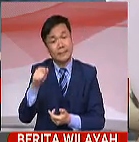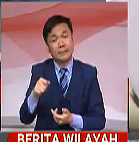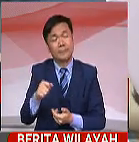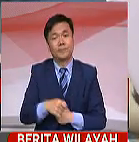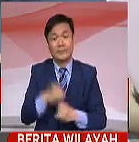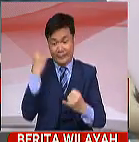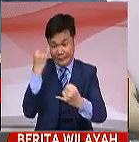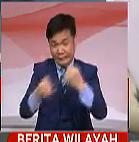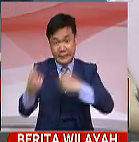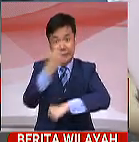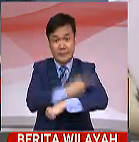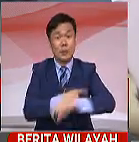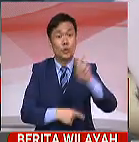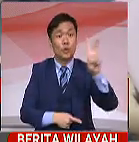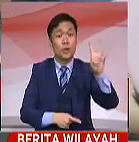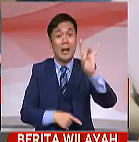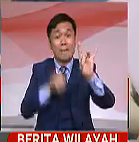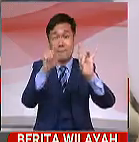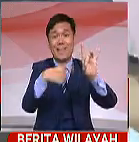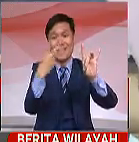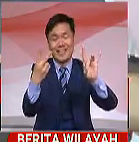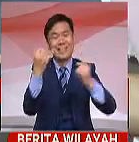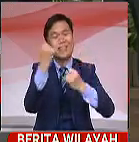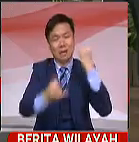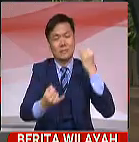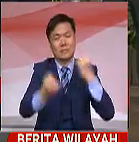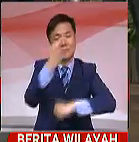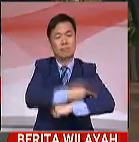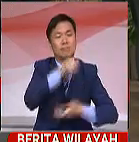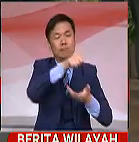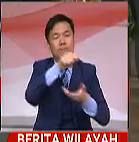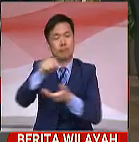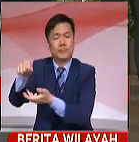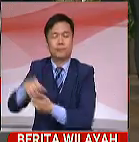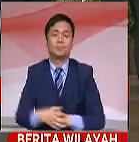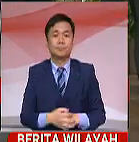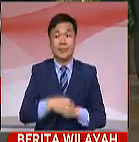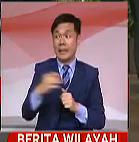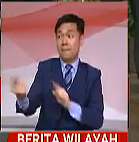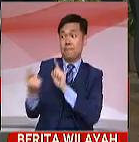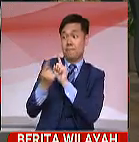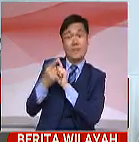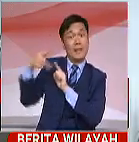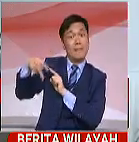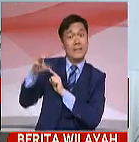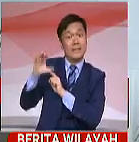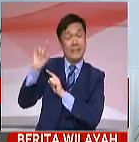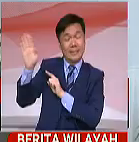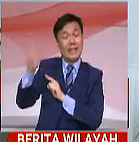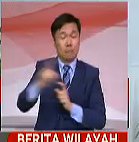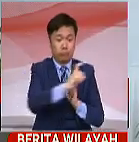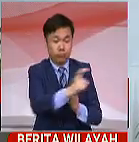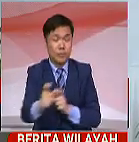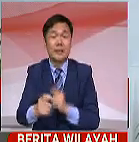adalah pada 28 hari bulan ni, hari terakhir pengagihan. Beliau ditemui pemberita selepas majlis penyerahan bantuan